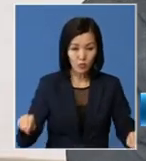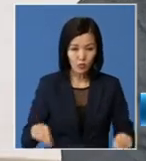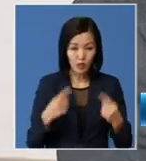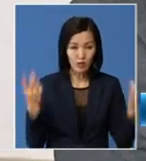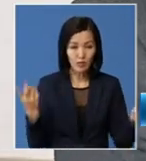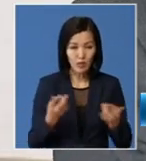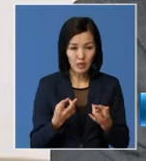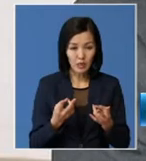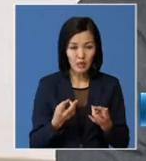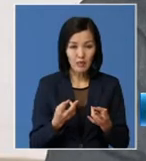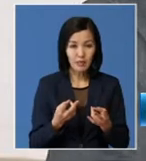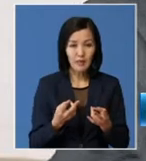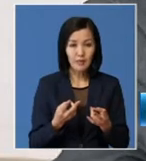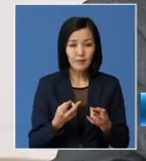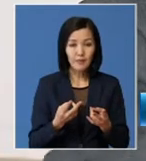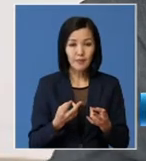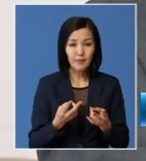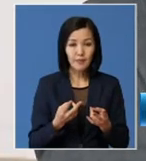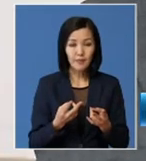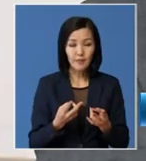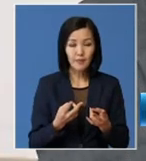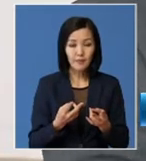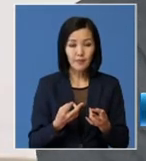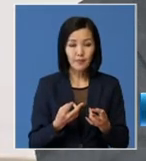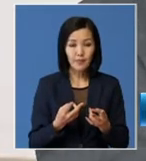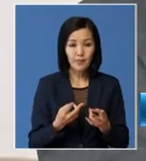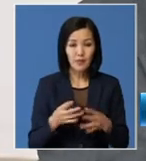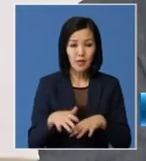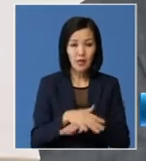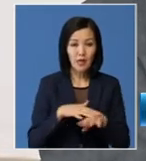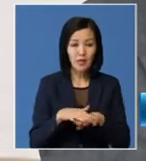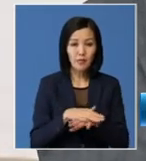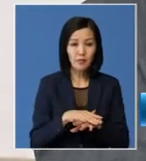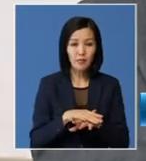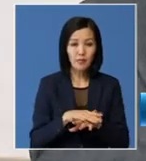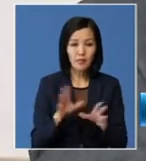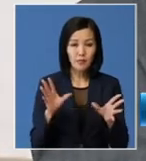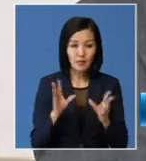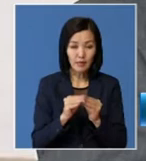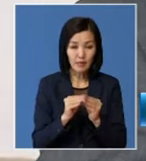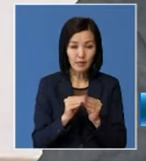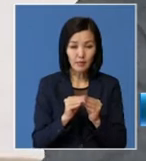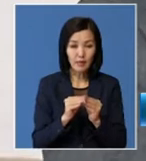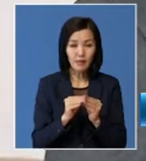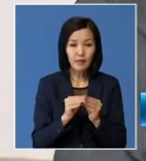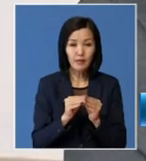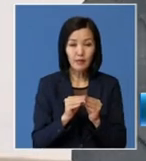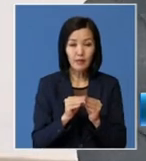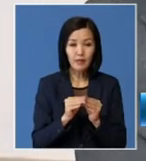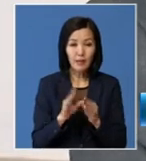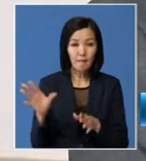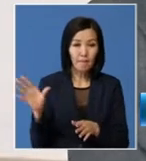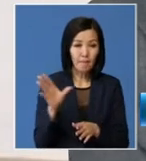деп. Оны жағы кескалып рухын жаңғырту үшін қалыптың басын біріктіру керек. Мұна оянды бұткіл